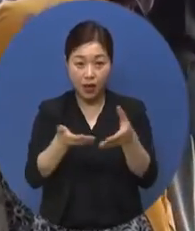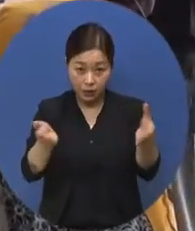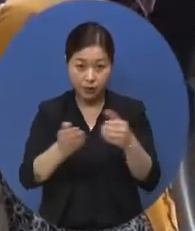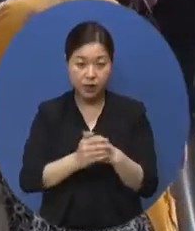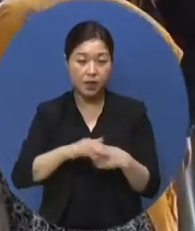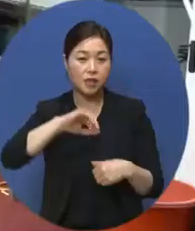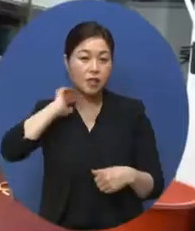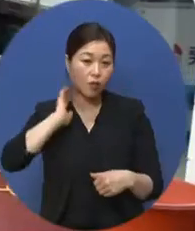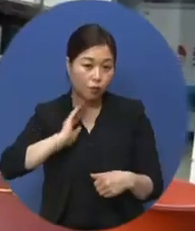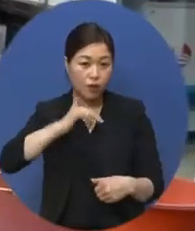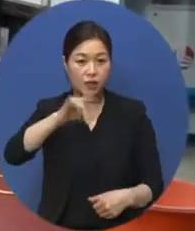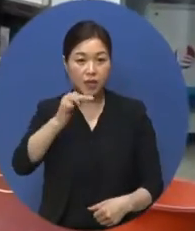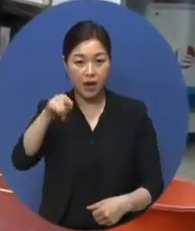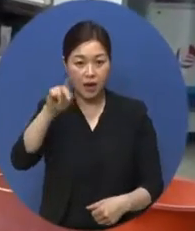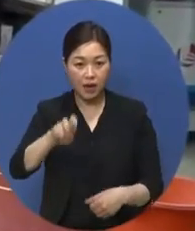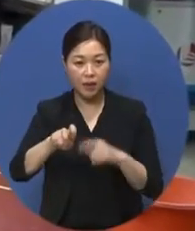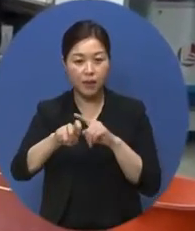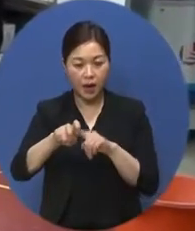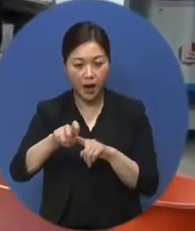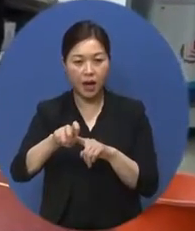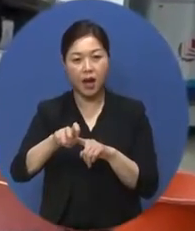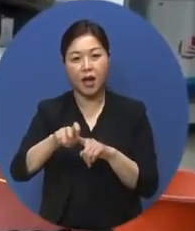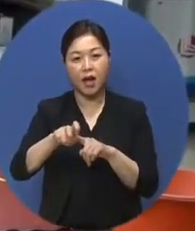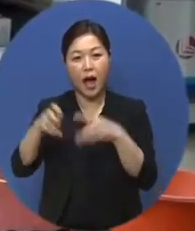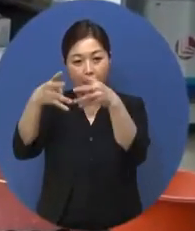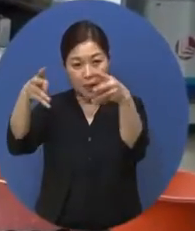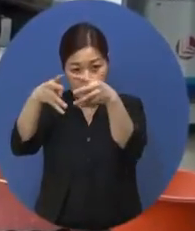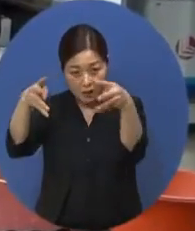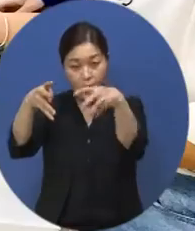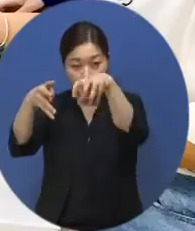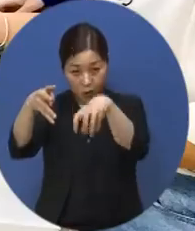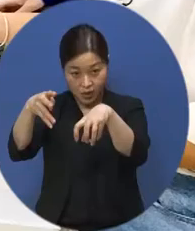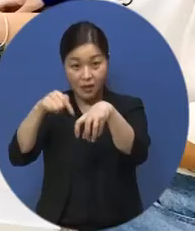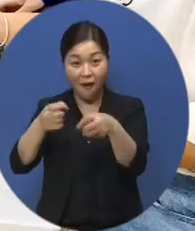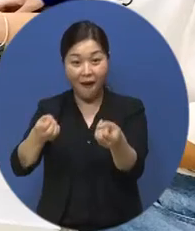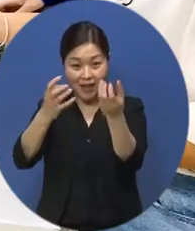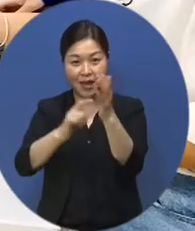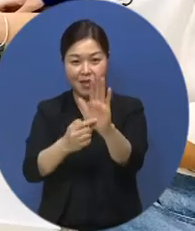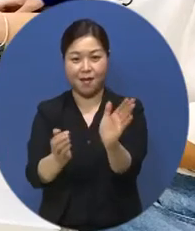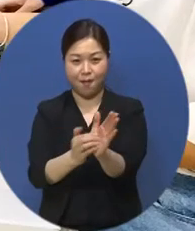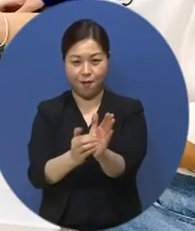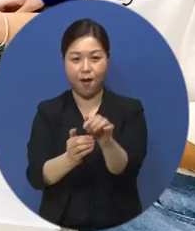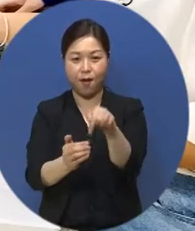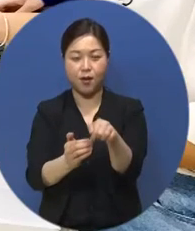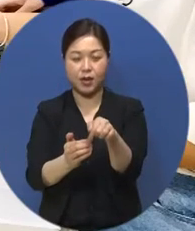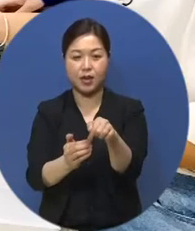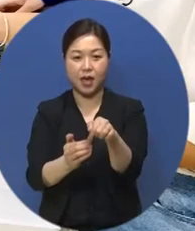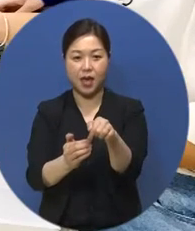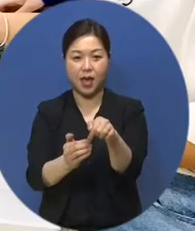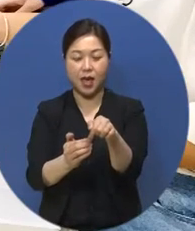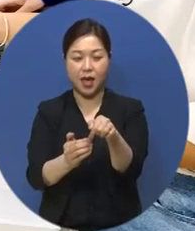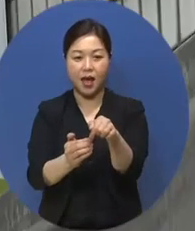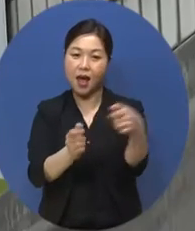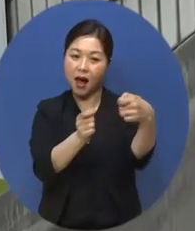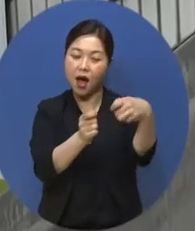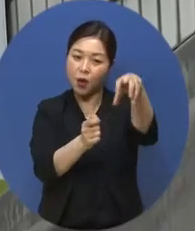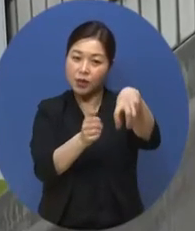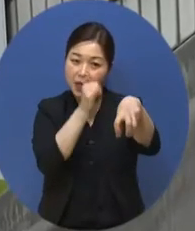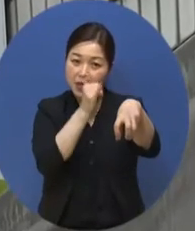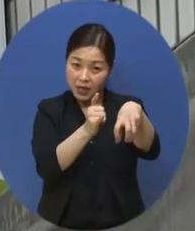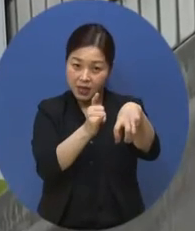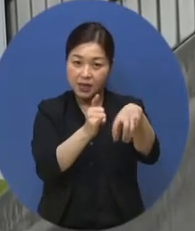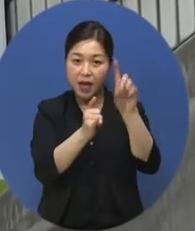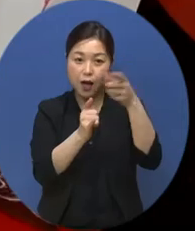의정부 장암 임대 아파트 단지에서 진행되었으며 특별히 그 곳에 위치한 한국 학교 학생들도 나눔의